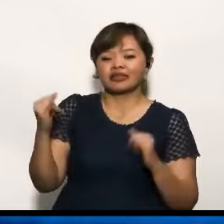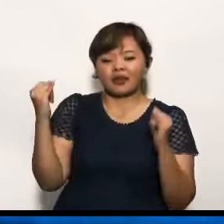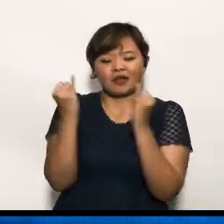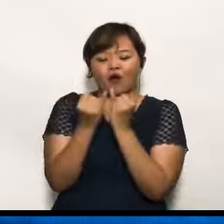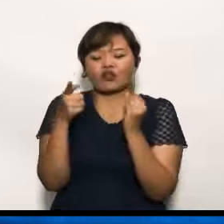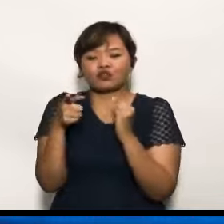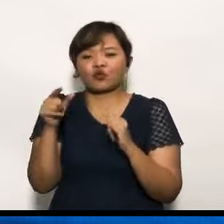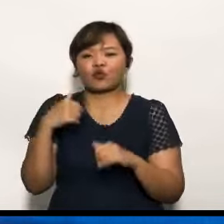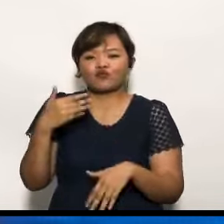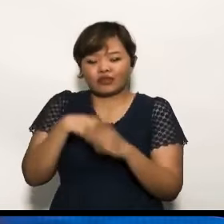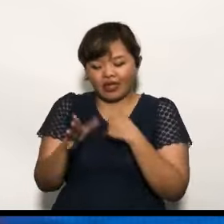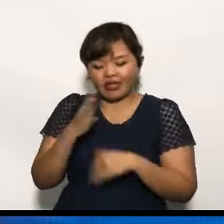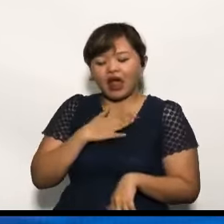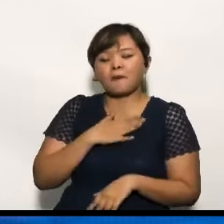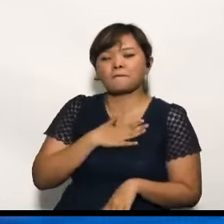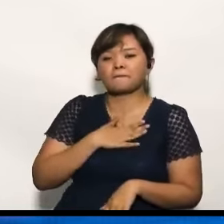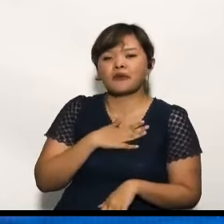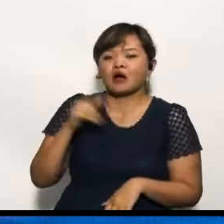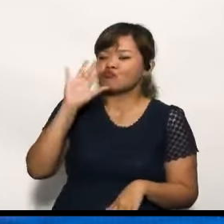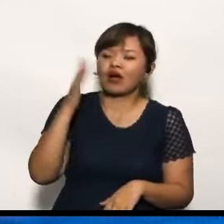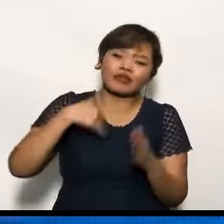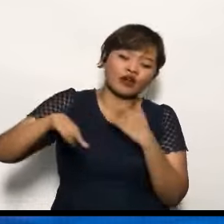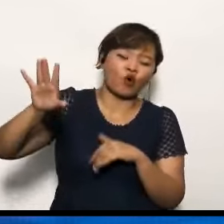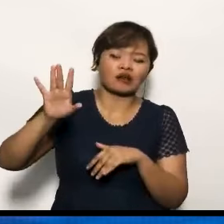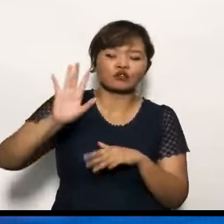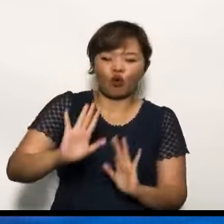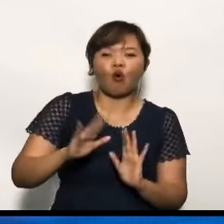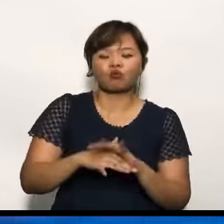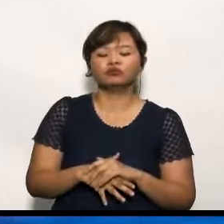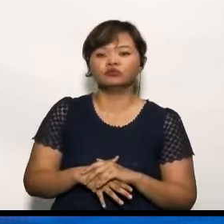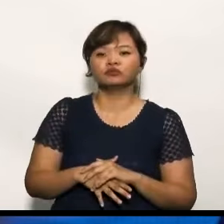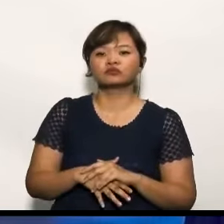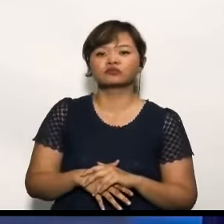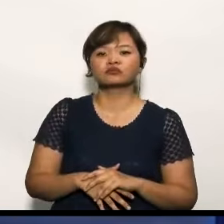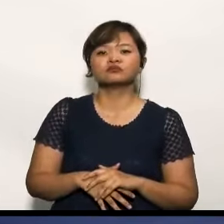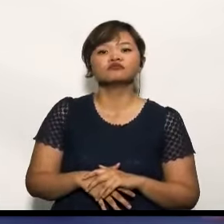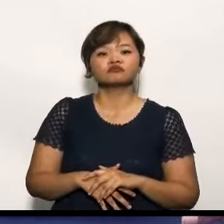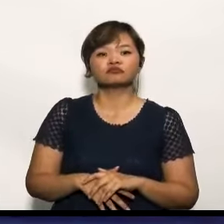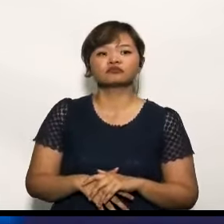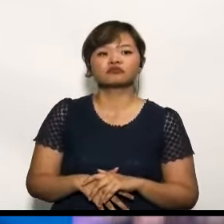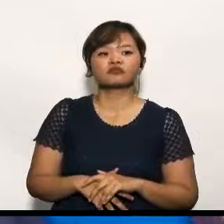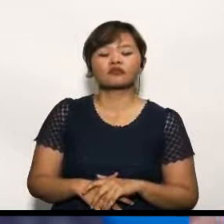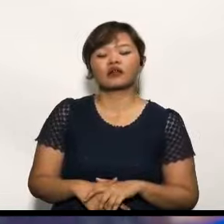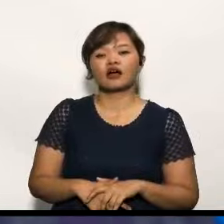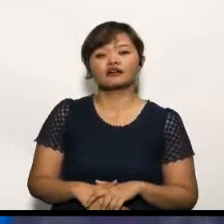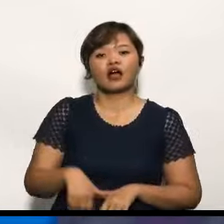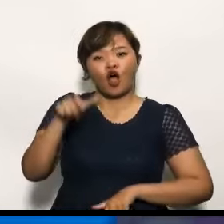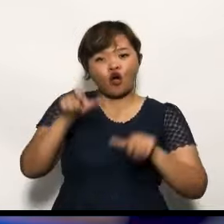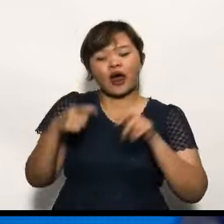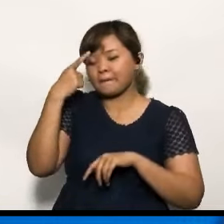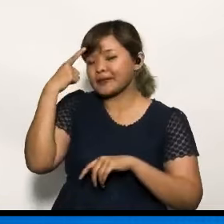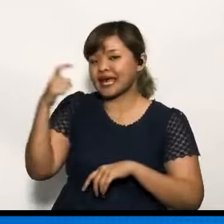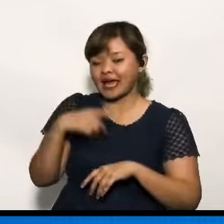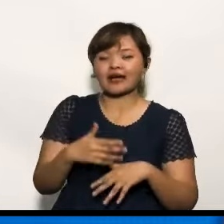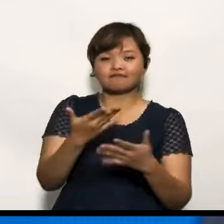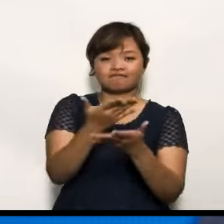outside, but it's from the inside. Akan ada dari dalam. Oleh karena itu, kita sebagai orang percaya, sebagai umat